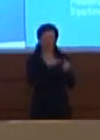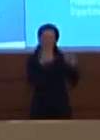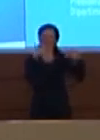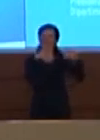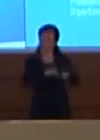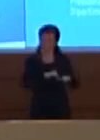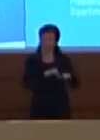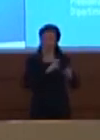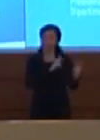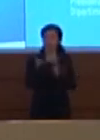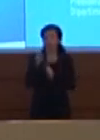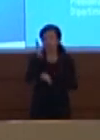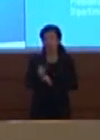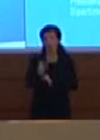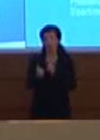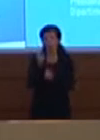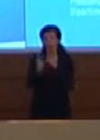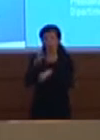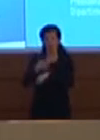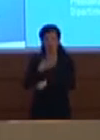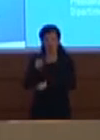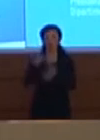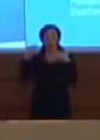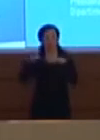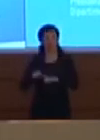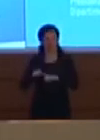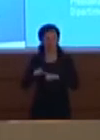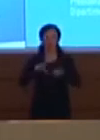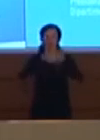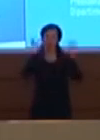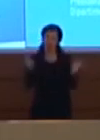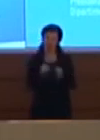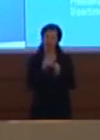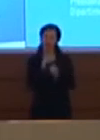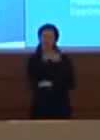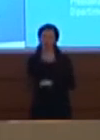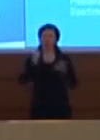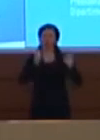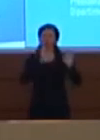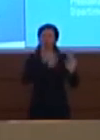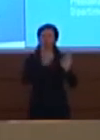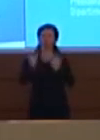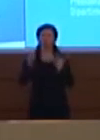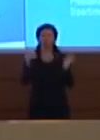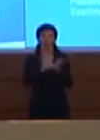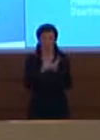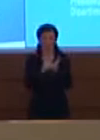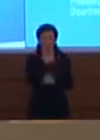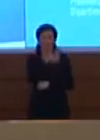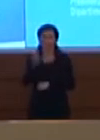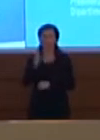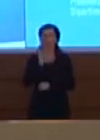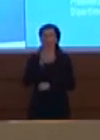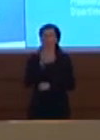13 nuovi casi e in basilicata in cui se ne registrano 4 sicilia e valle d'aosta non registrano